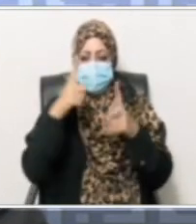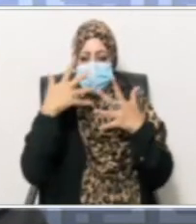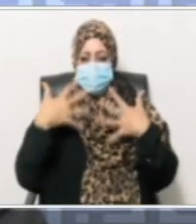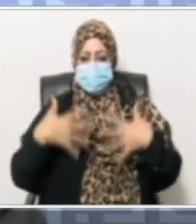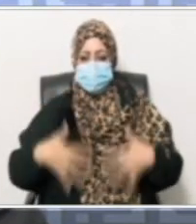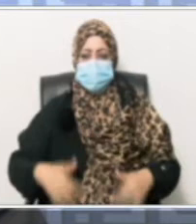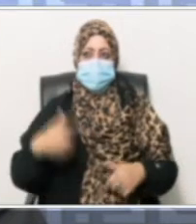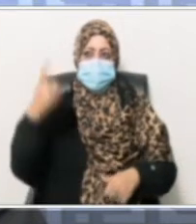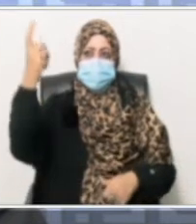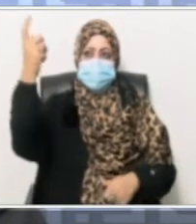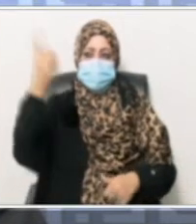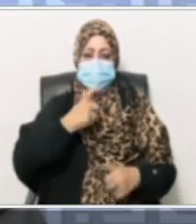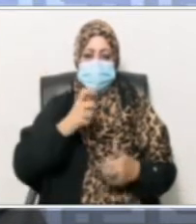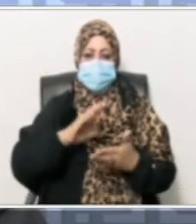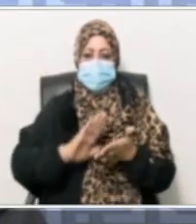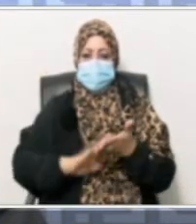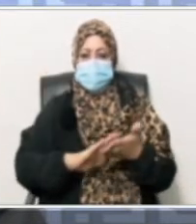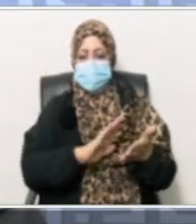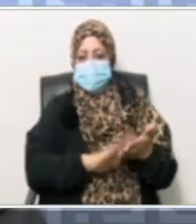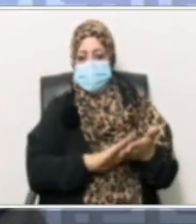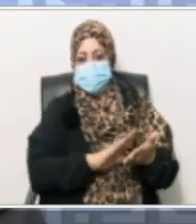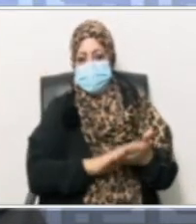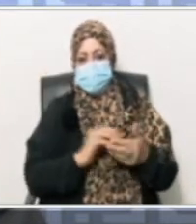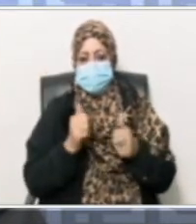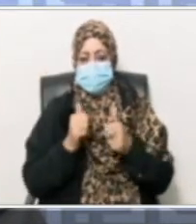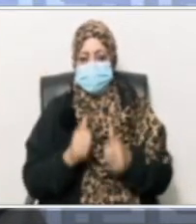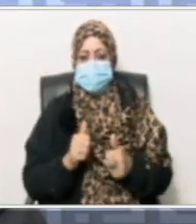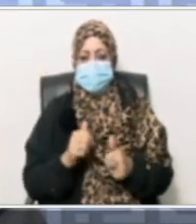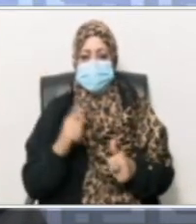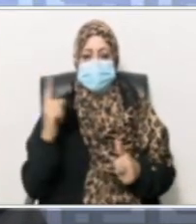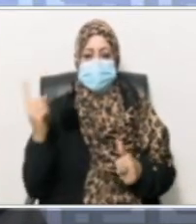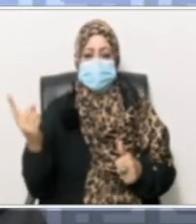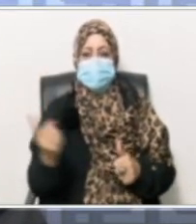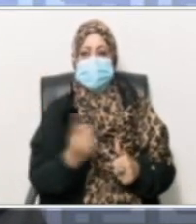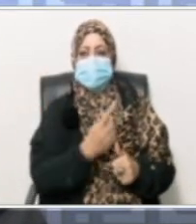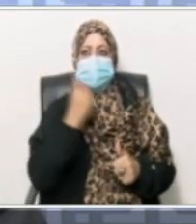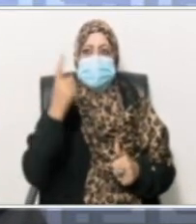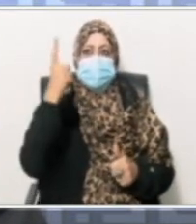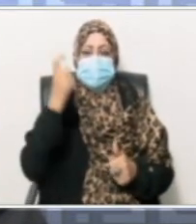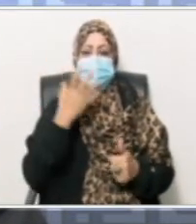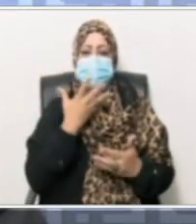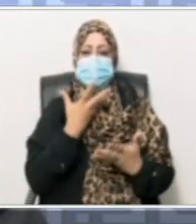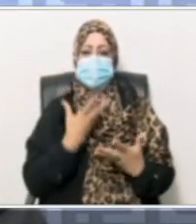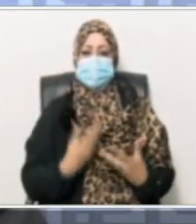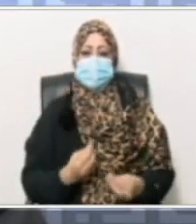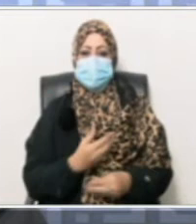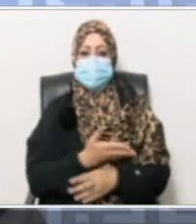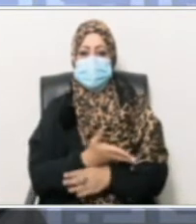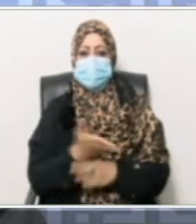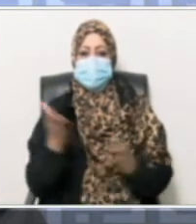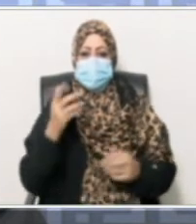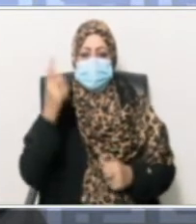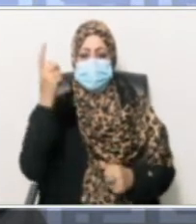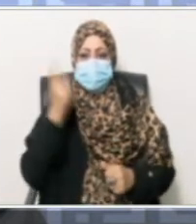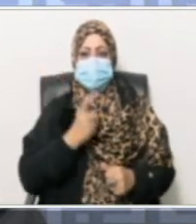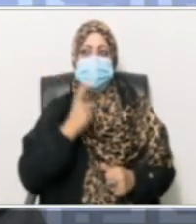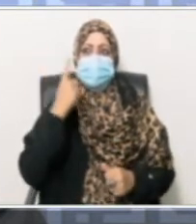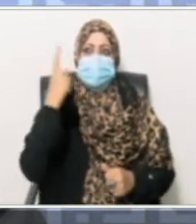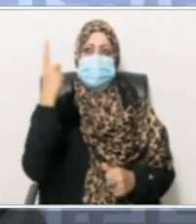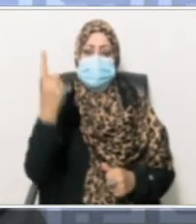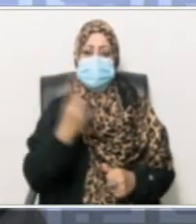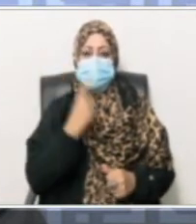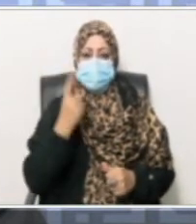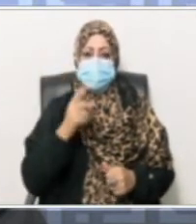وهؤلاء الرسل الكرام وأنبياء الله الذين اختارهم الله عز وجل من بين